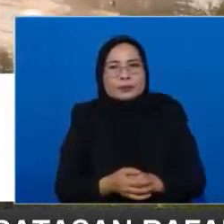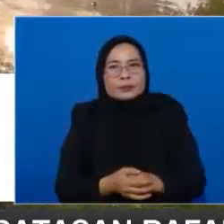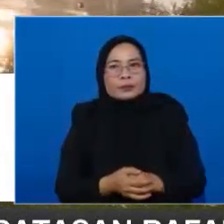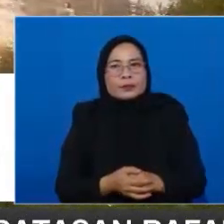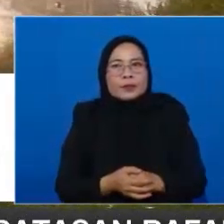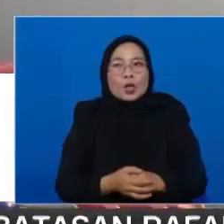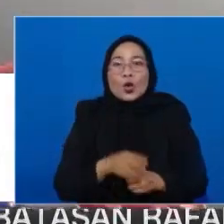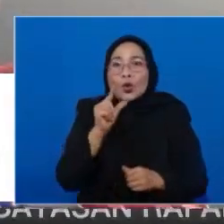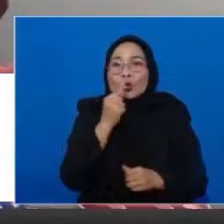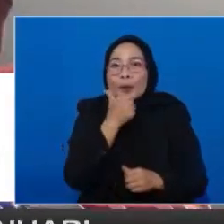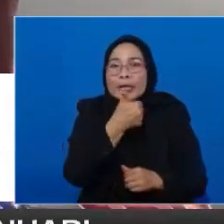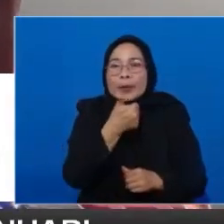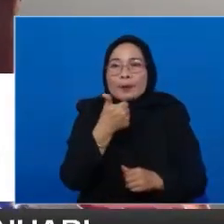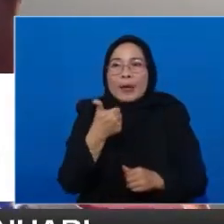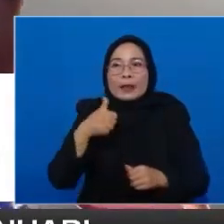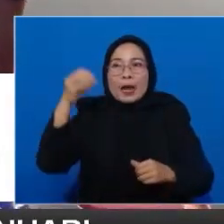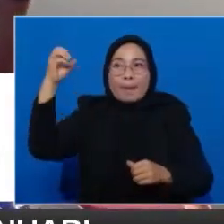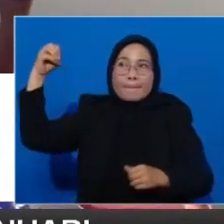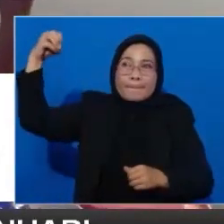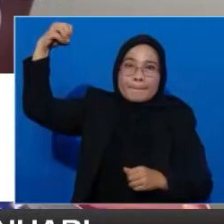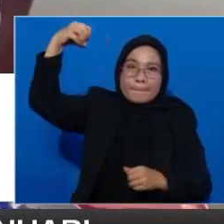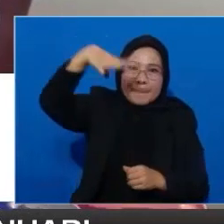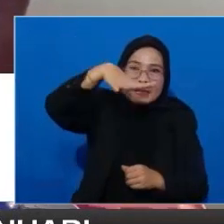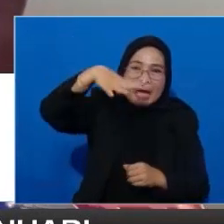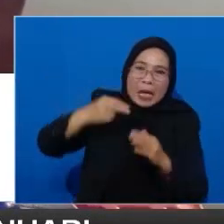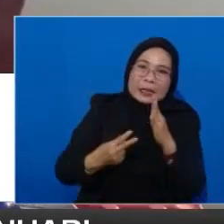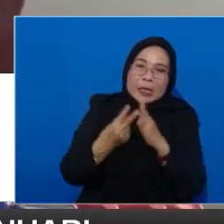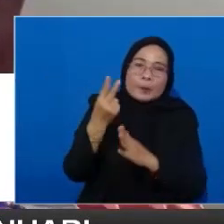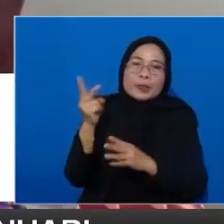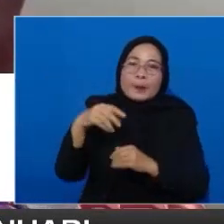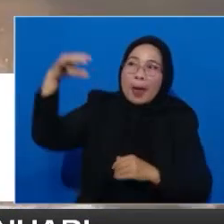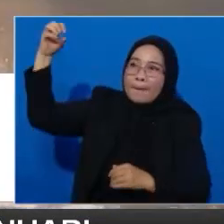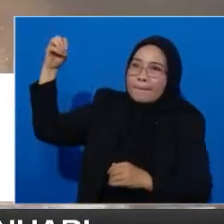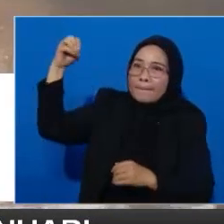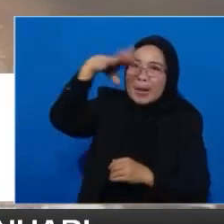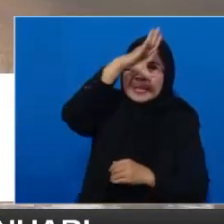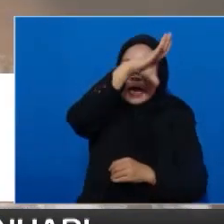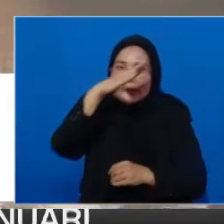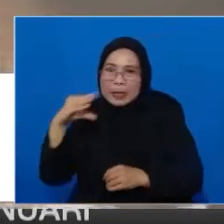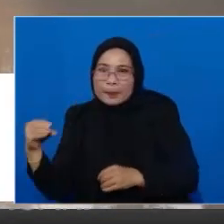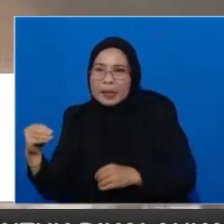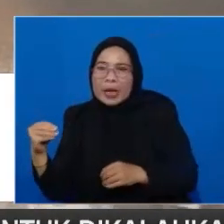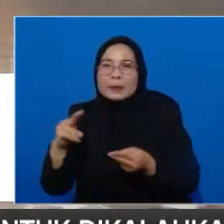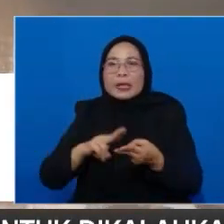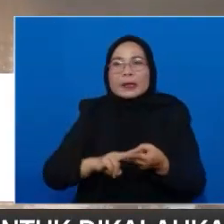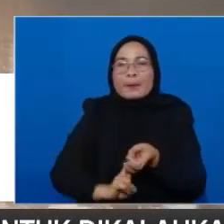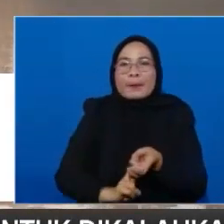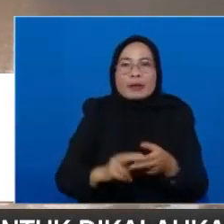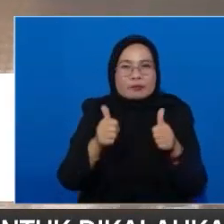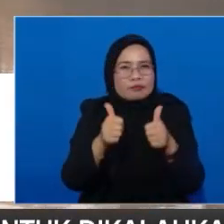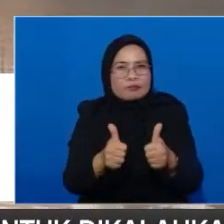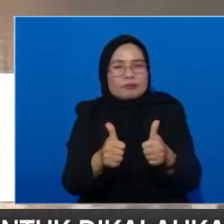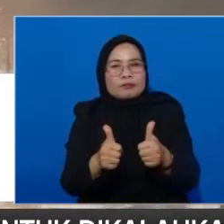Bagi penikmat alam, matahari terbit hingga matahari terbenam hampir selalu menjadi teman setia saat melancong. Selain